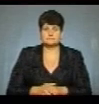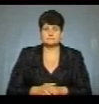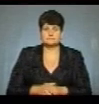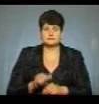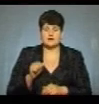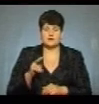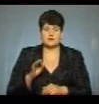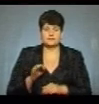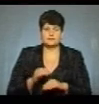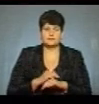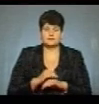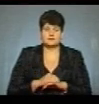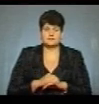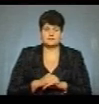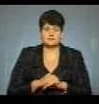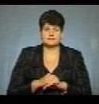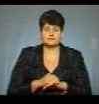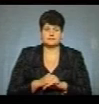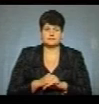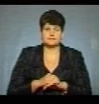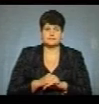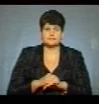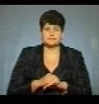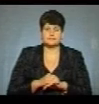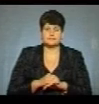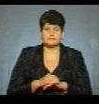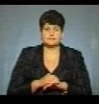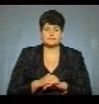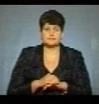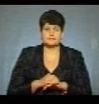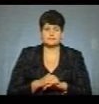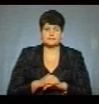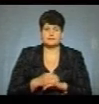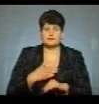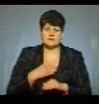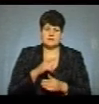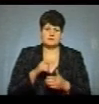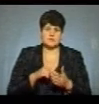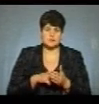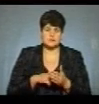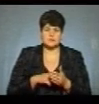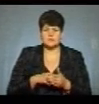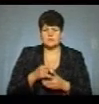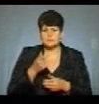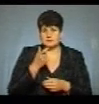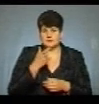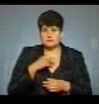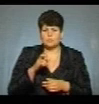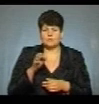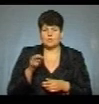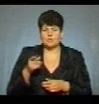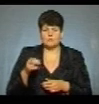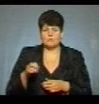Алло. Доброго вечора. Доброго вечора. Так, будь ласка, запитуйте. У мене питання до пана